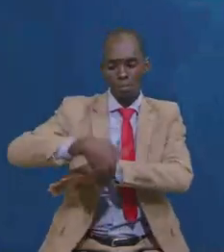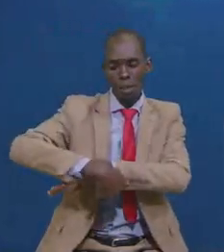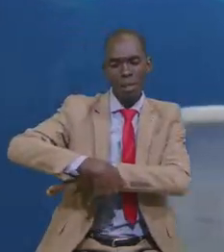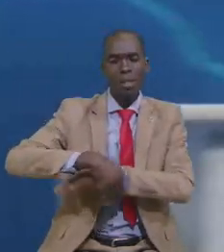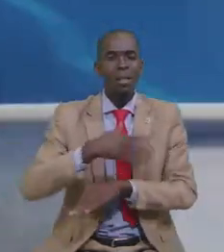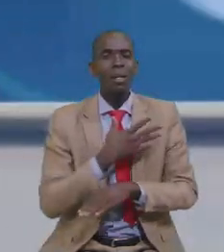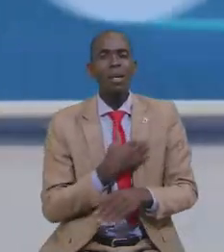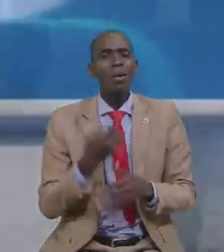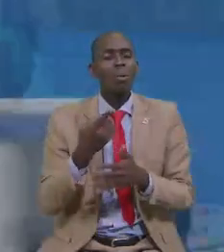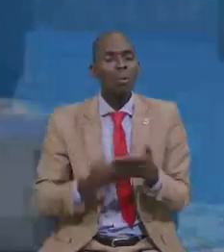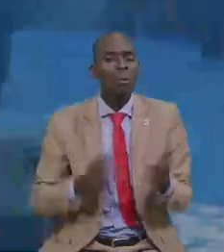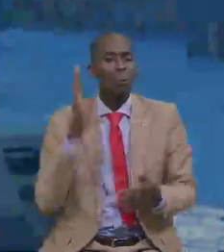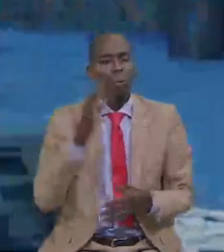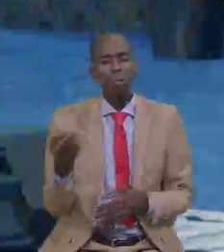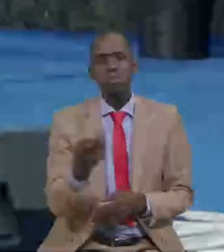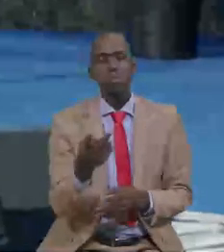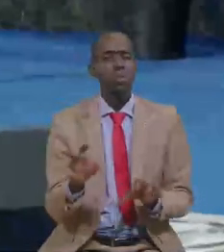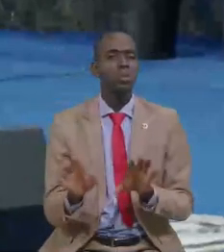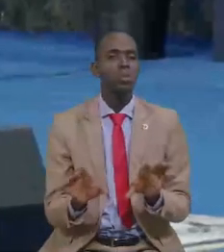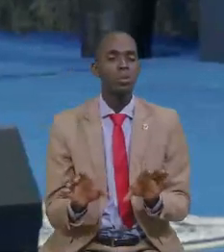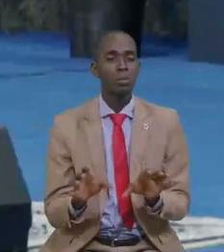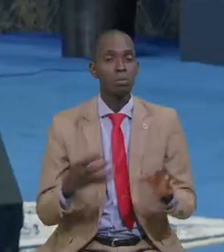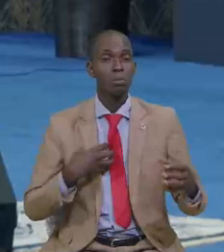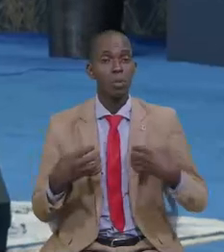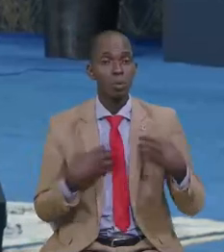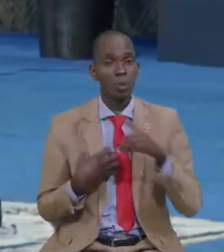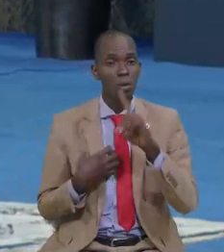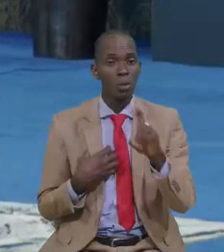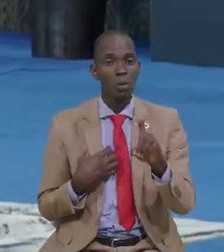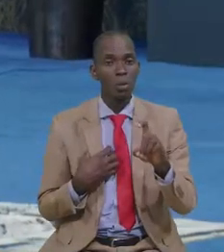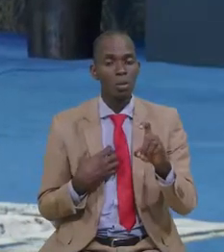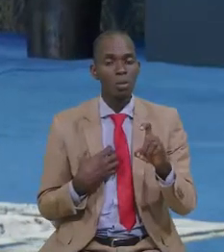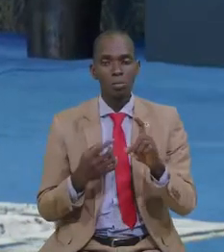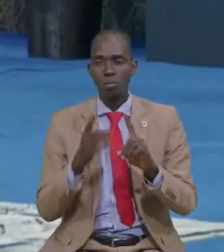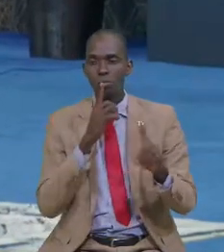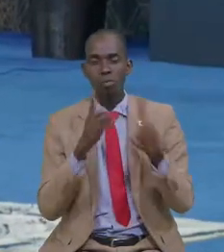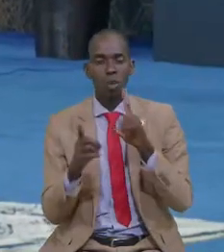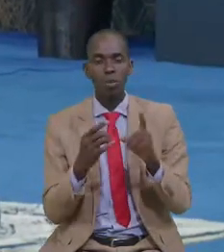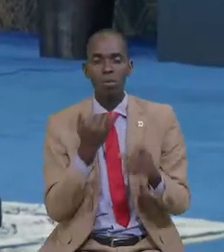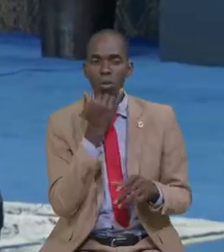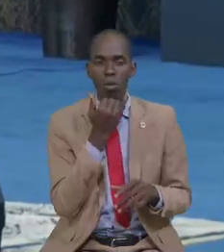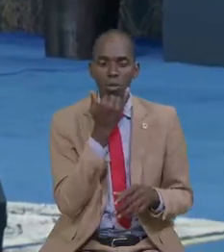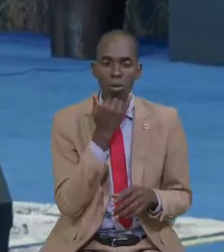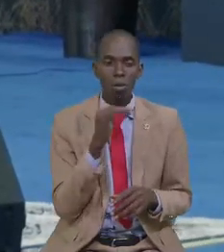à minuit. Mais qu'allait-il faire? Murmurer? Se plaindre?